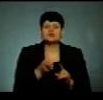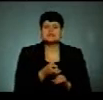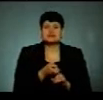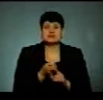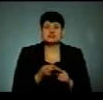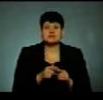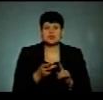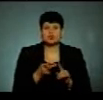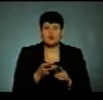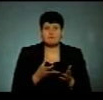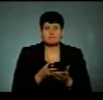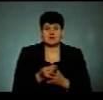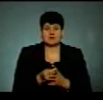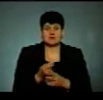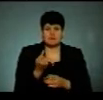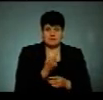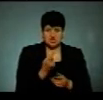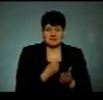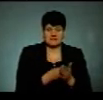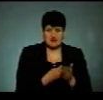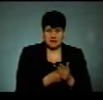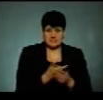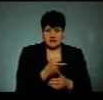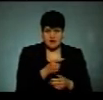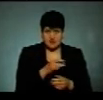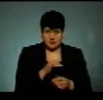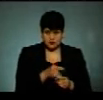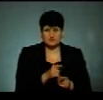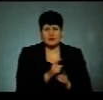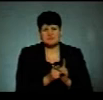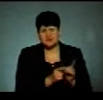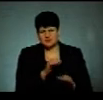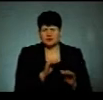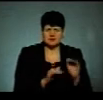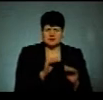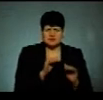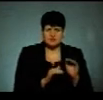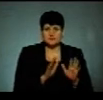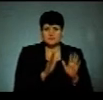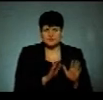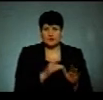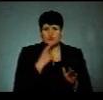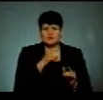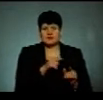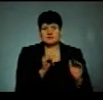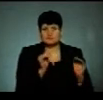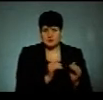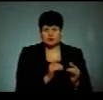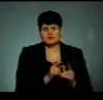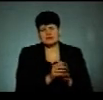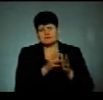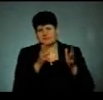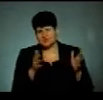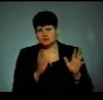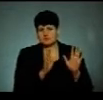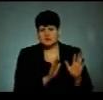ця друга платіжка? Якщо перша – це вартість газу, ми знаємо, що вона змінюється, кажуть урядовці, що вони її зменшують, то вона збільшується,